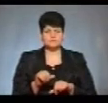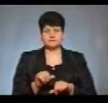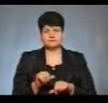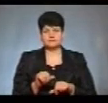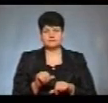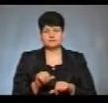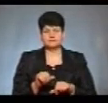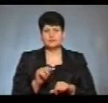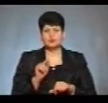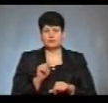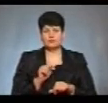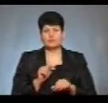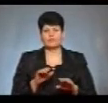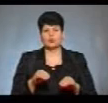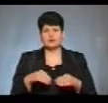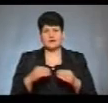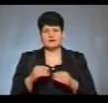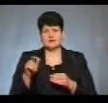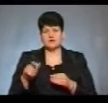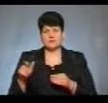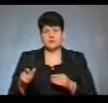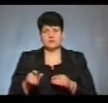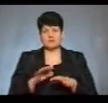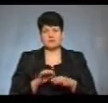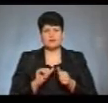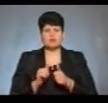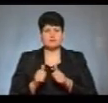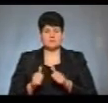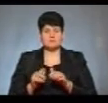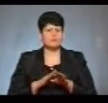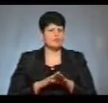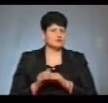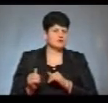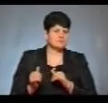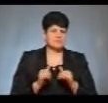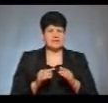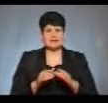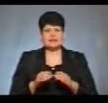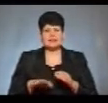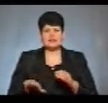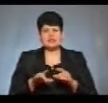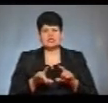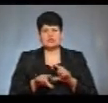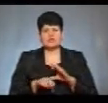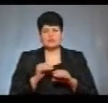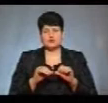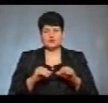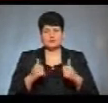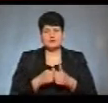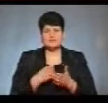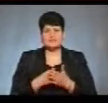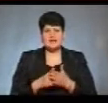кандидатів від подання від суб'єктів ми здійснюємо заміни. Ми повністю забезпечуємо дільничі виборчі комісії матеріально-технічним